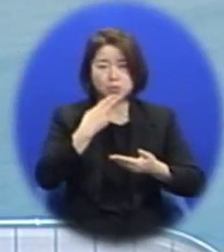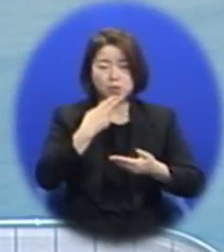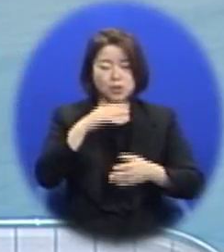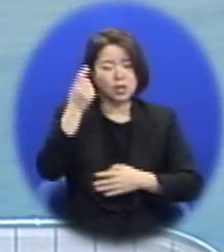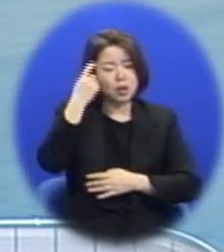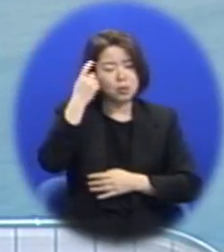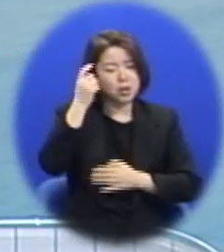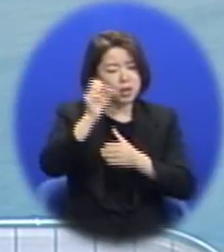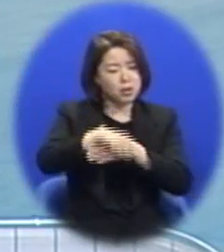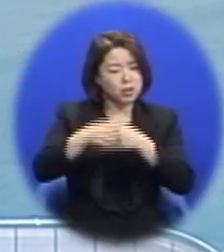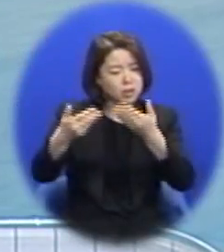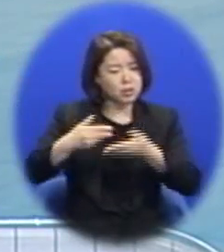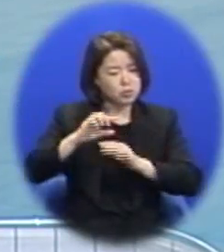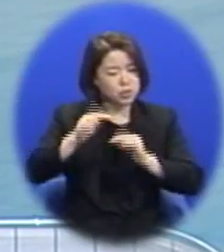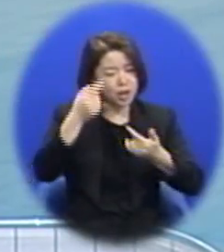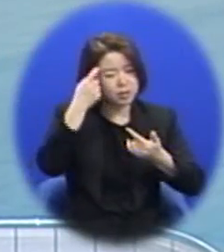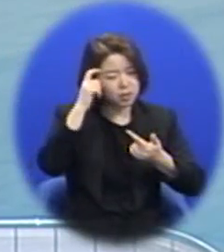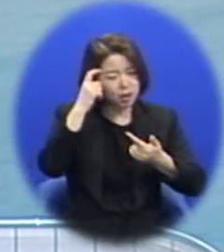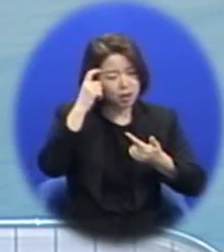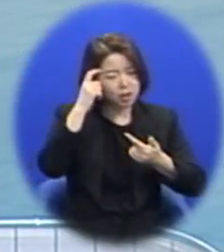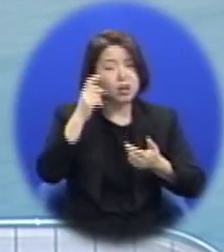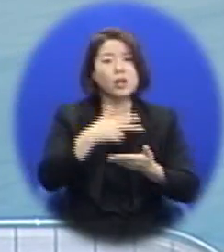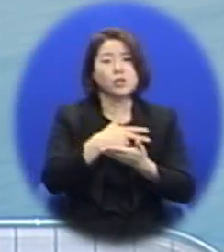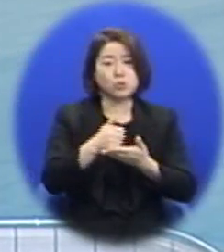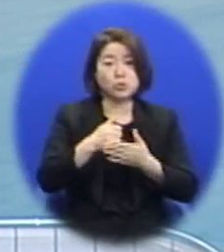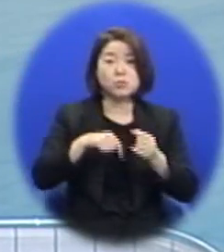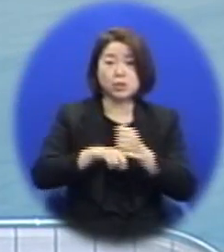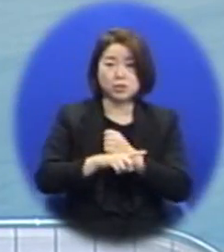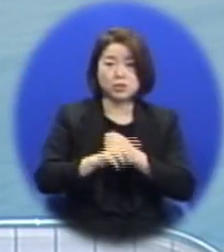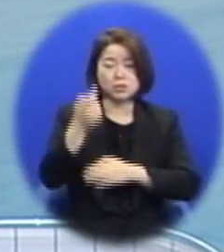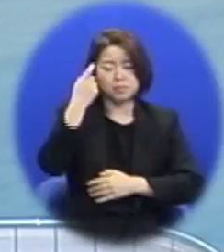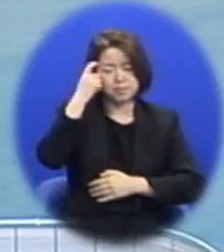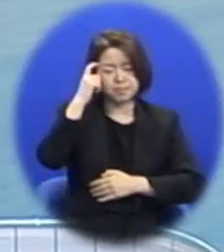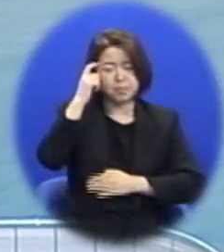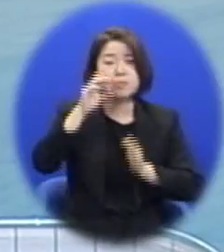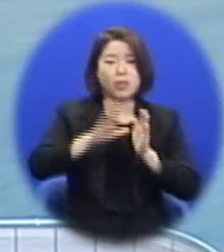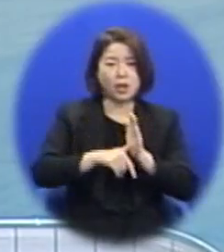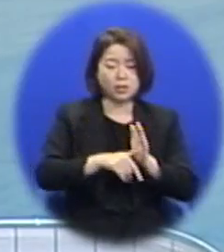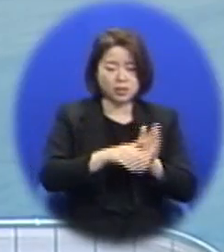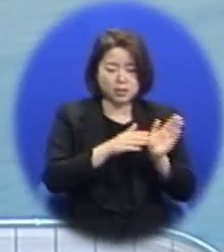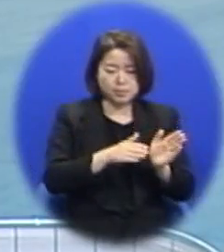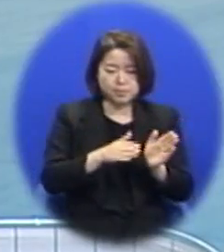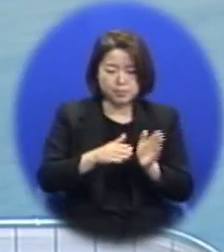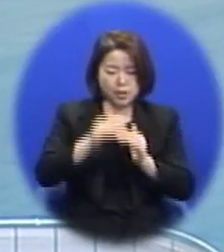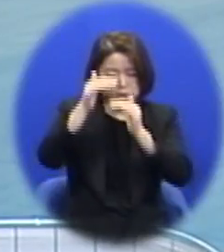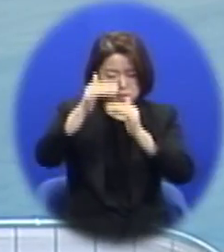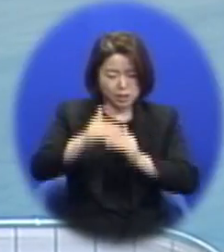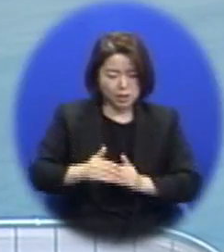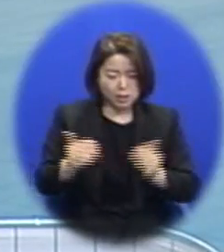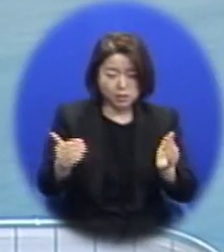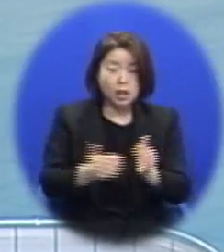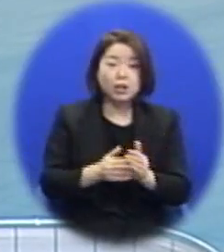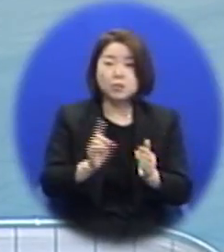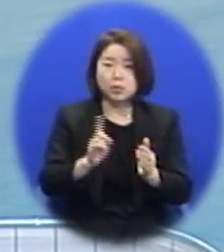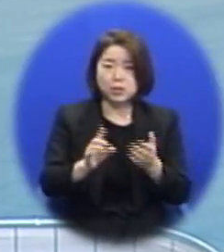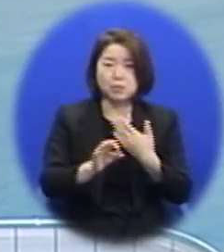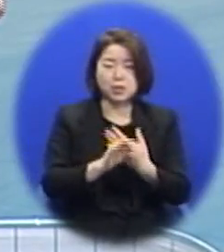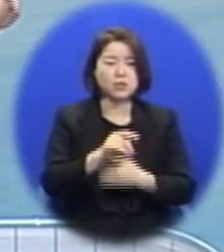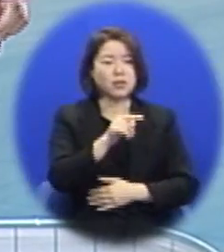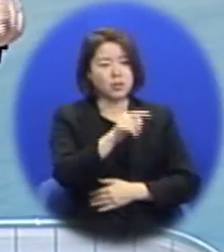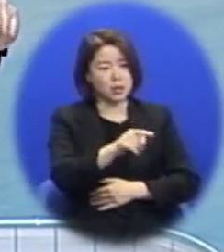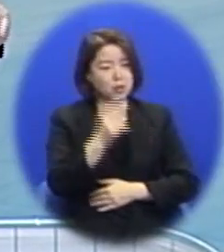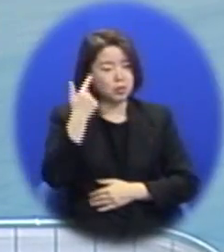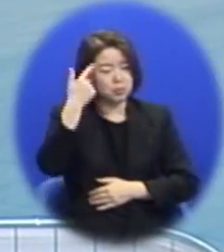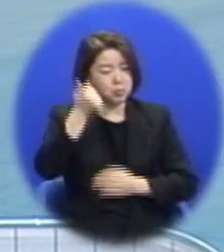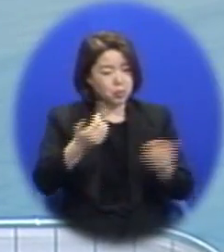왜 허락하지 않으실까? 주님의 뜻을 생각하면서 정리된 생각이 있었어요. 너 목회